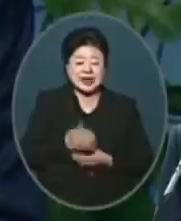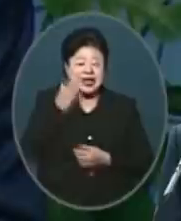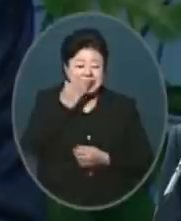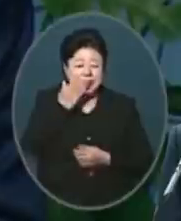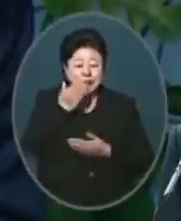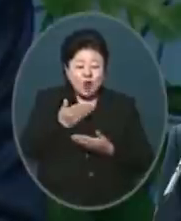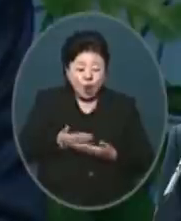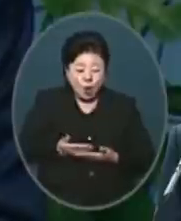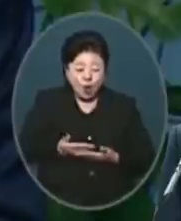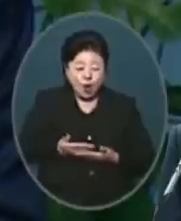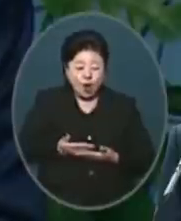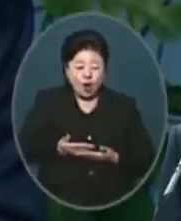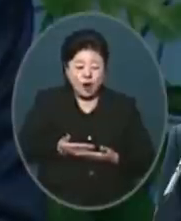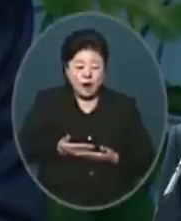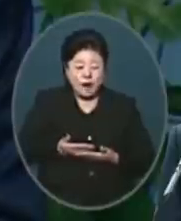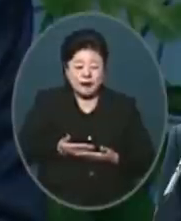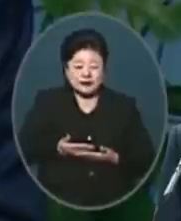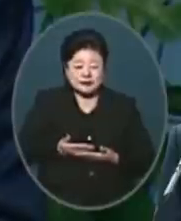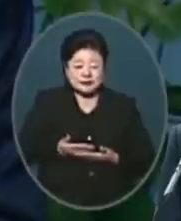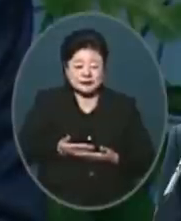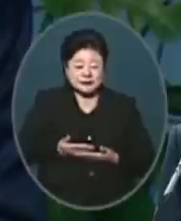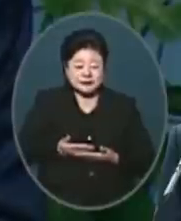양분을 얻고